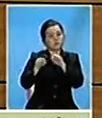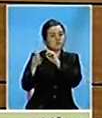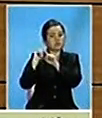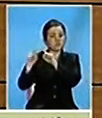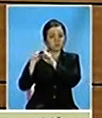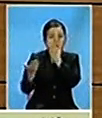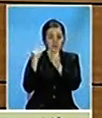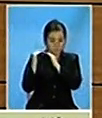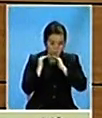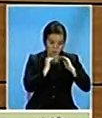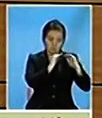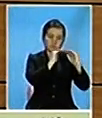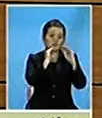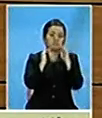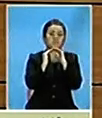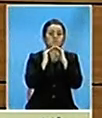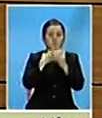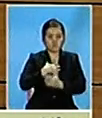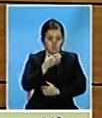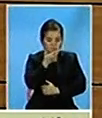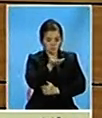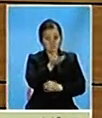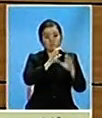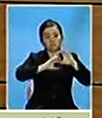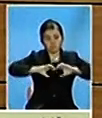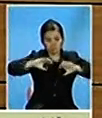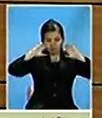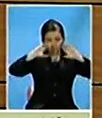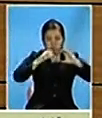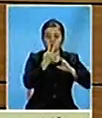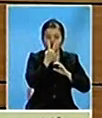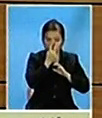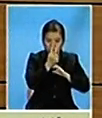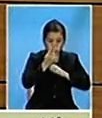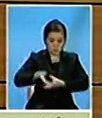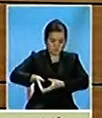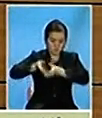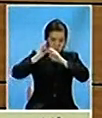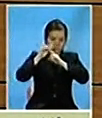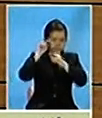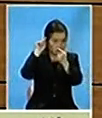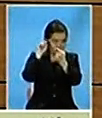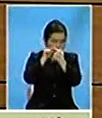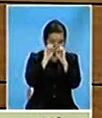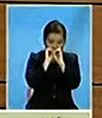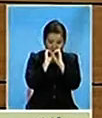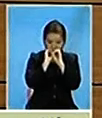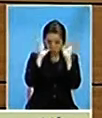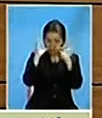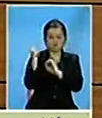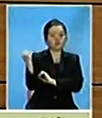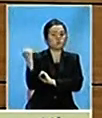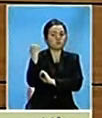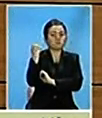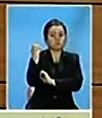ามเรื่องนี้อยากจะขอให้รัฐบาลได้เร่งทบทวนจุดยืนที่แข็งกร้าว